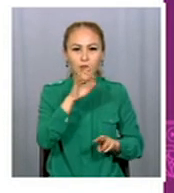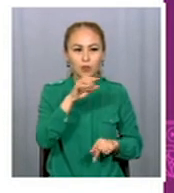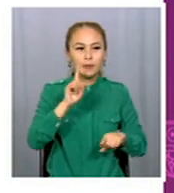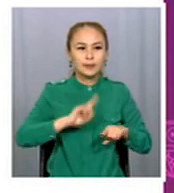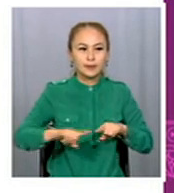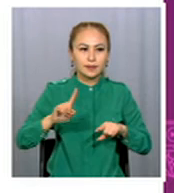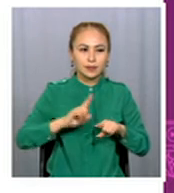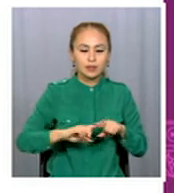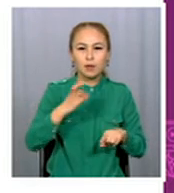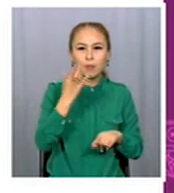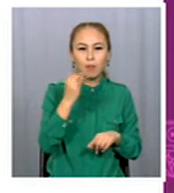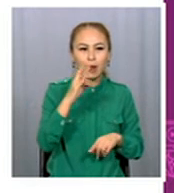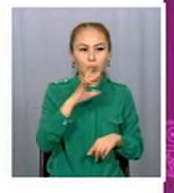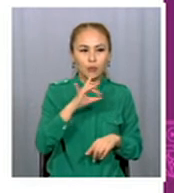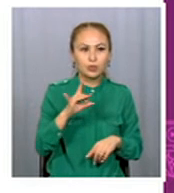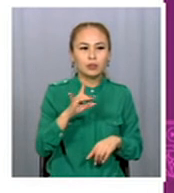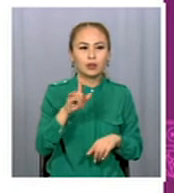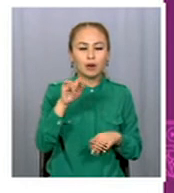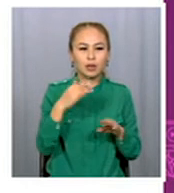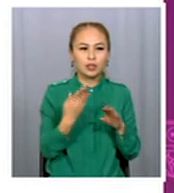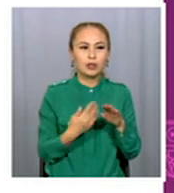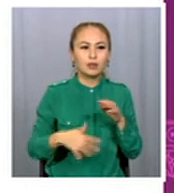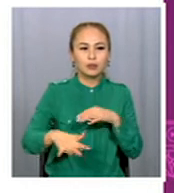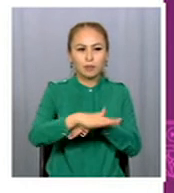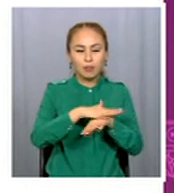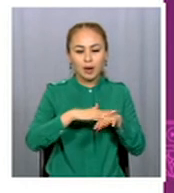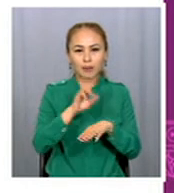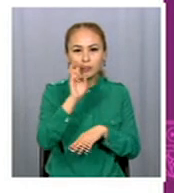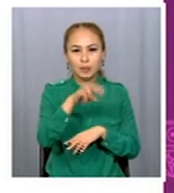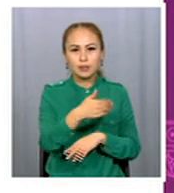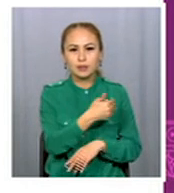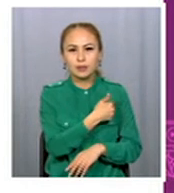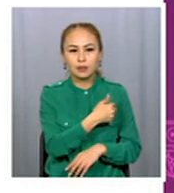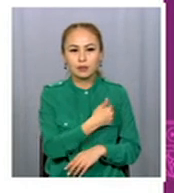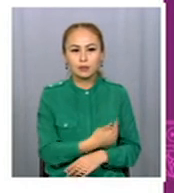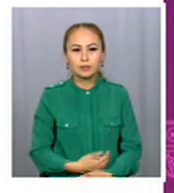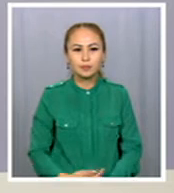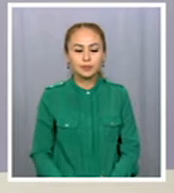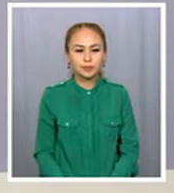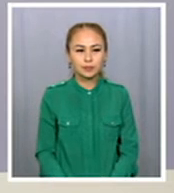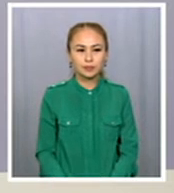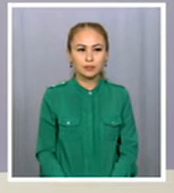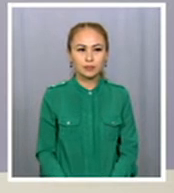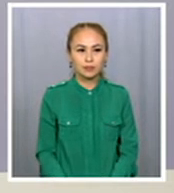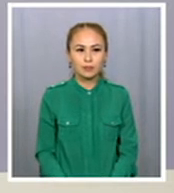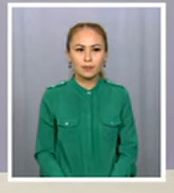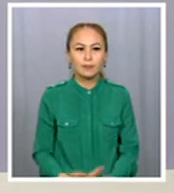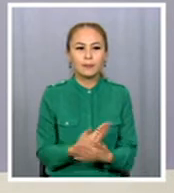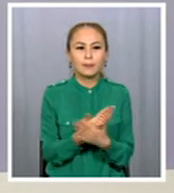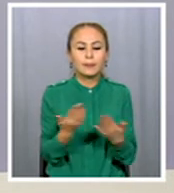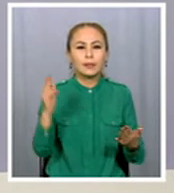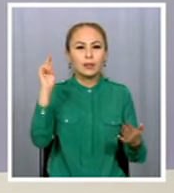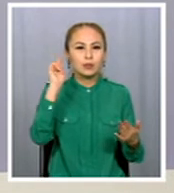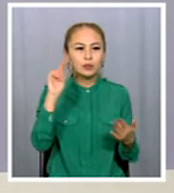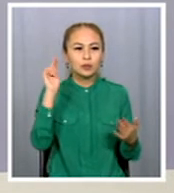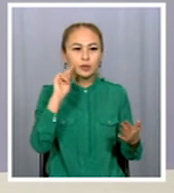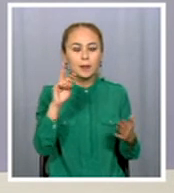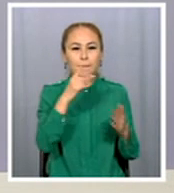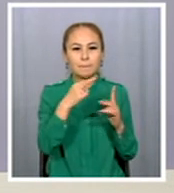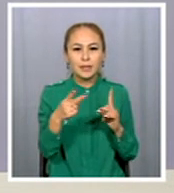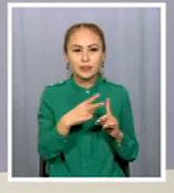Ербол тезірек Байқоңыр ғарыш айлағына барғысы келді. Мінекей оқушылар,